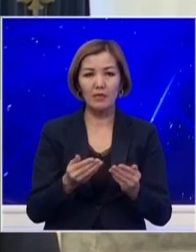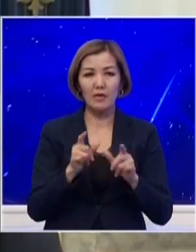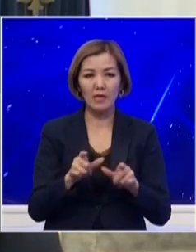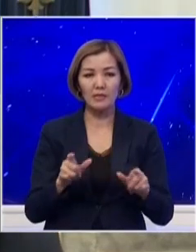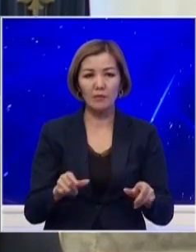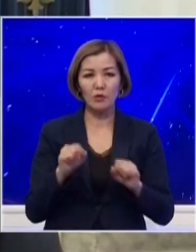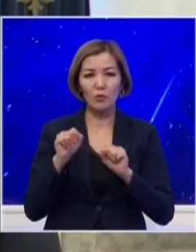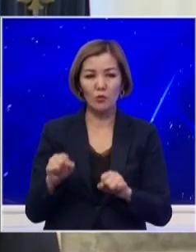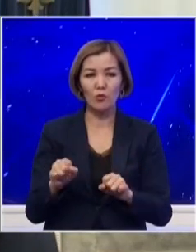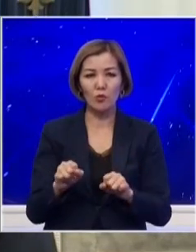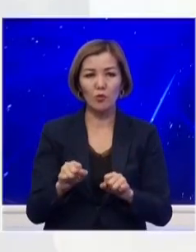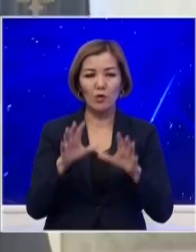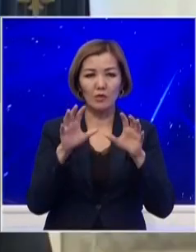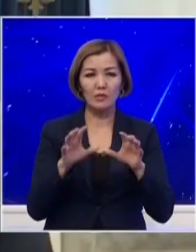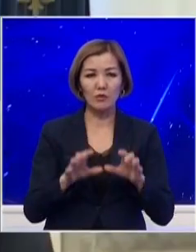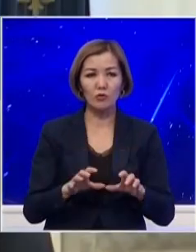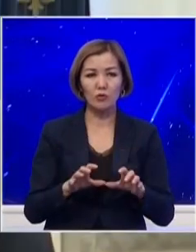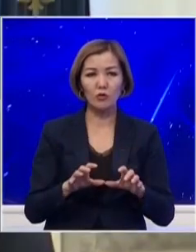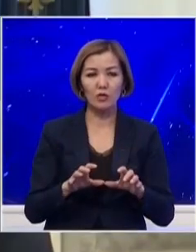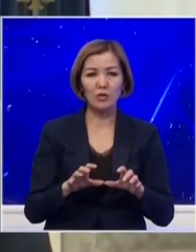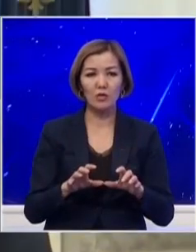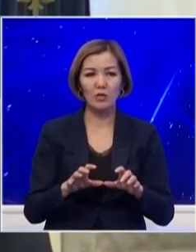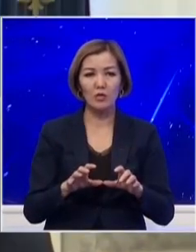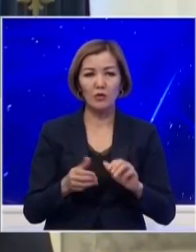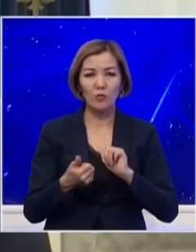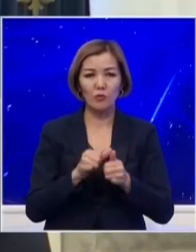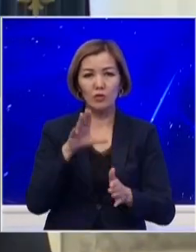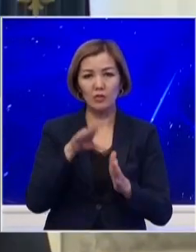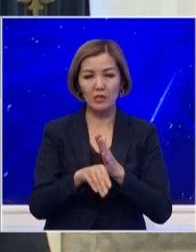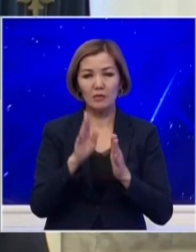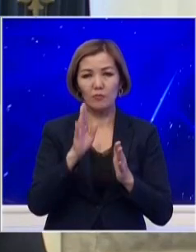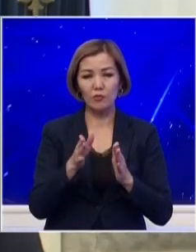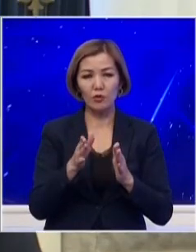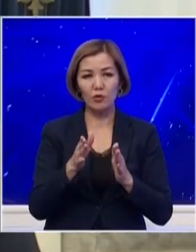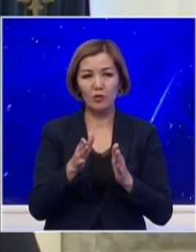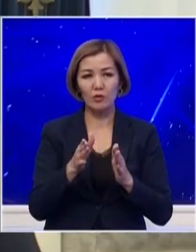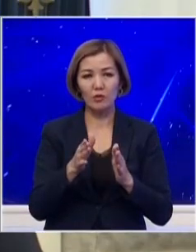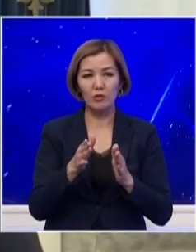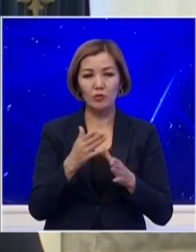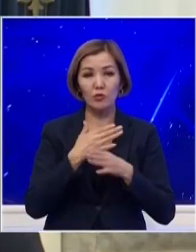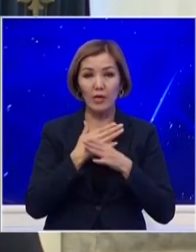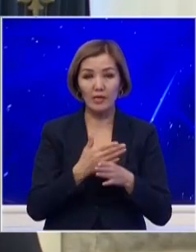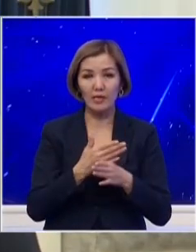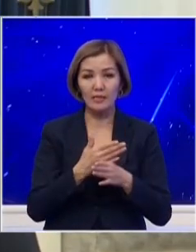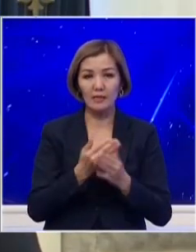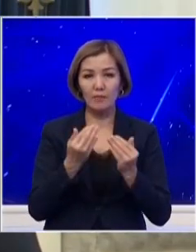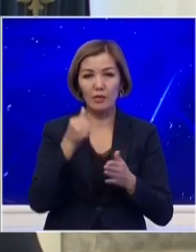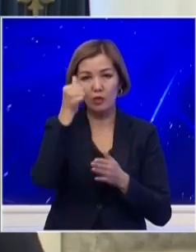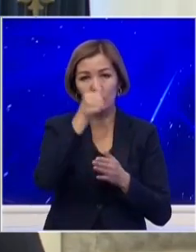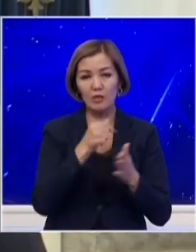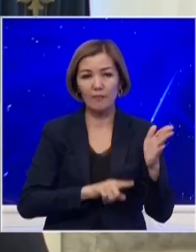қорғау заң жүйесіне біз өзгеріс кіргіздіріп жатырмыз. Сол өзгерістерді қарастырып, осы биылғы